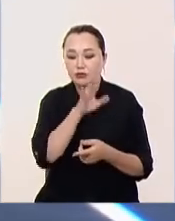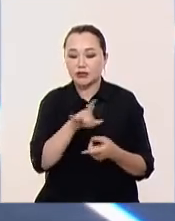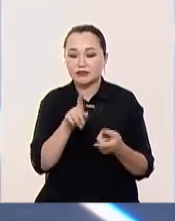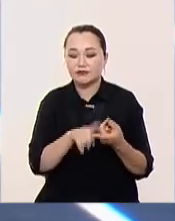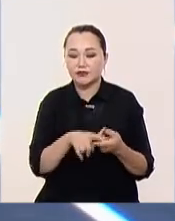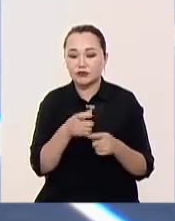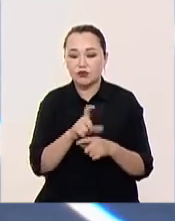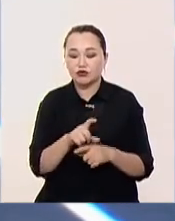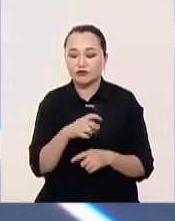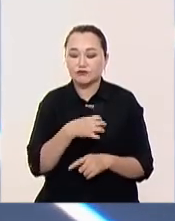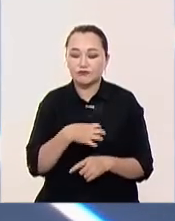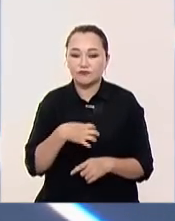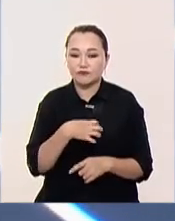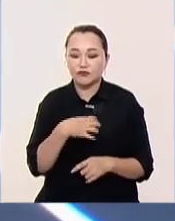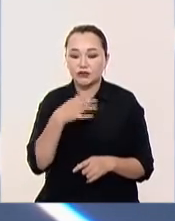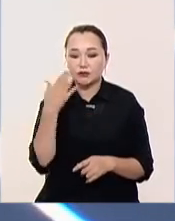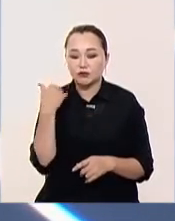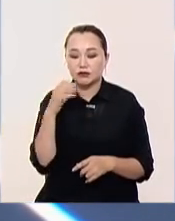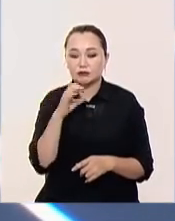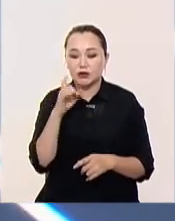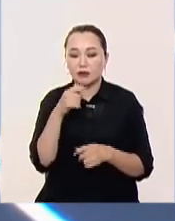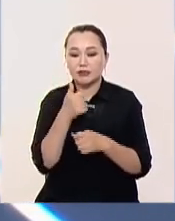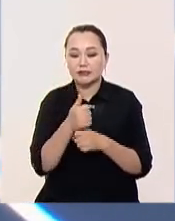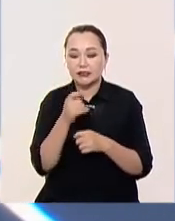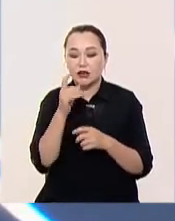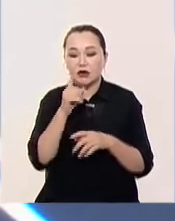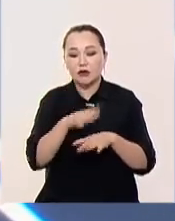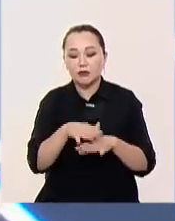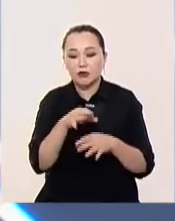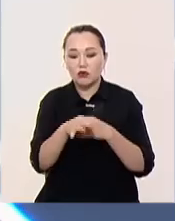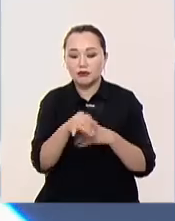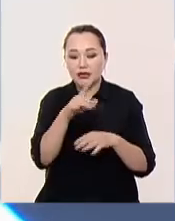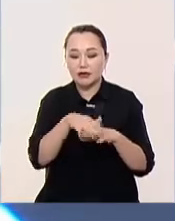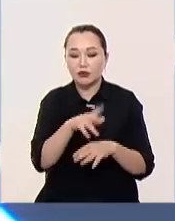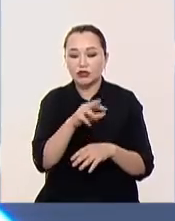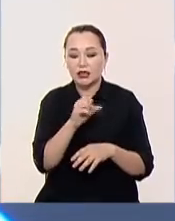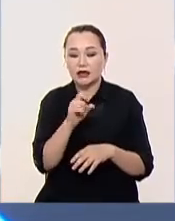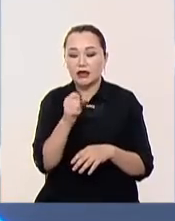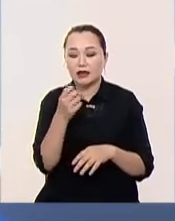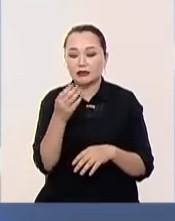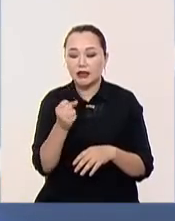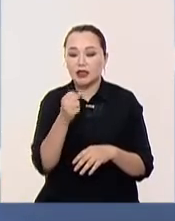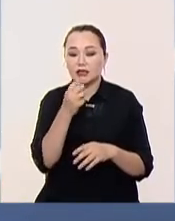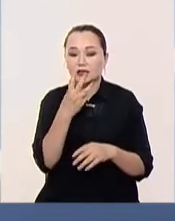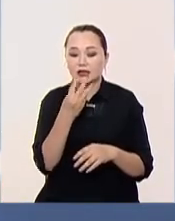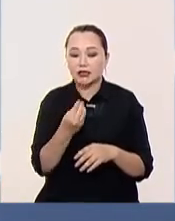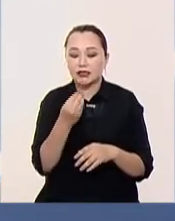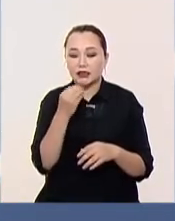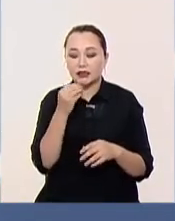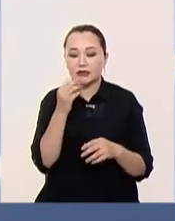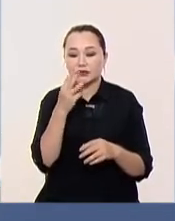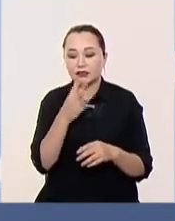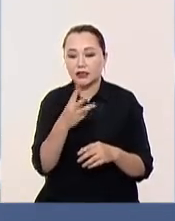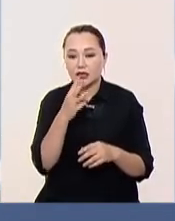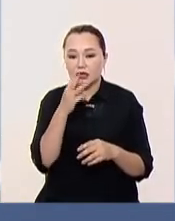өте өзекті. Былтыр қыркүйекте президент үкіметке және облыс әкімдігіне Қошқарата қалдық қоймасын 3 жыл ішінде аяқтауды тапсырып еді.